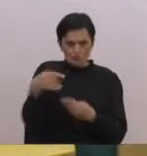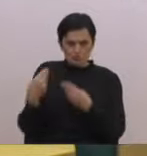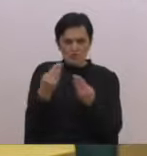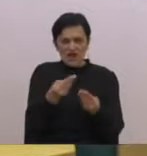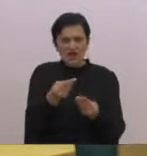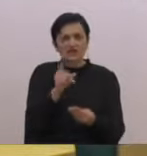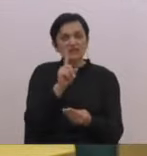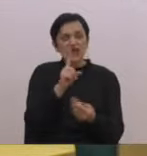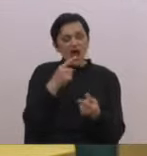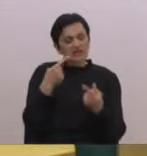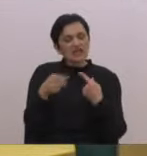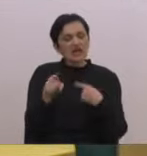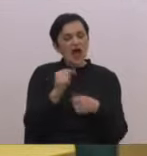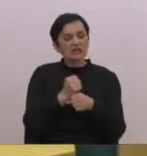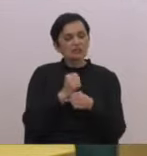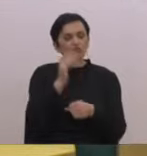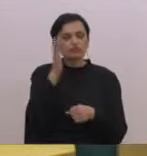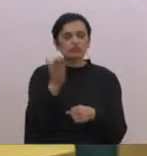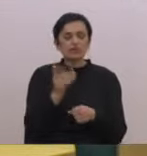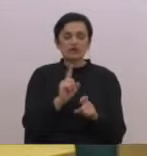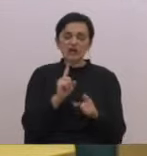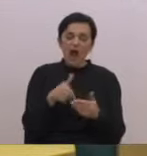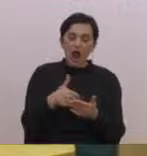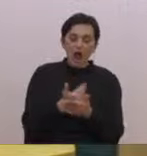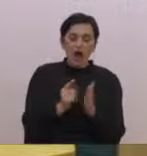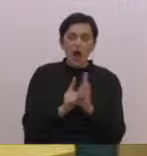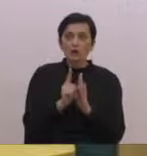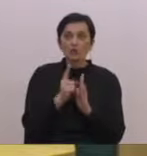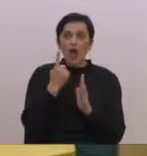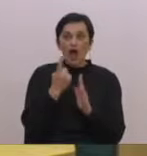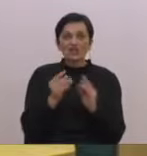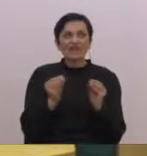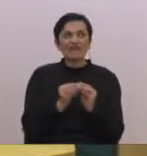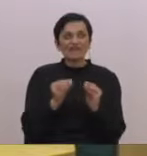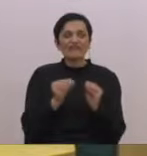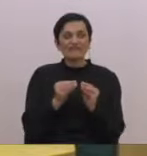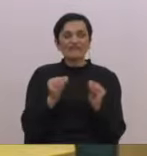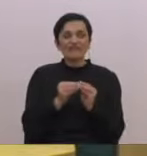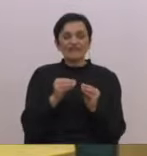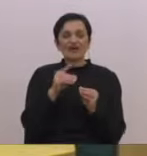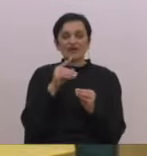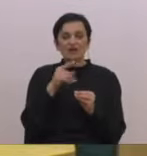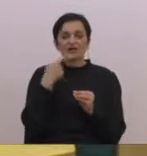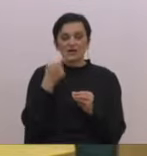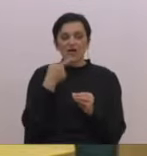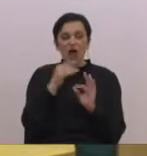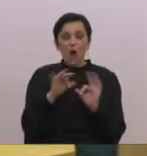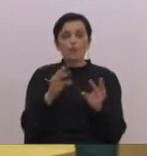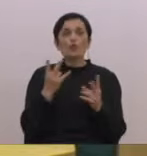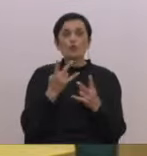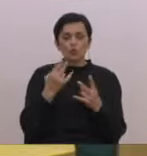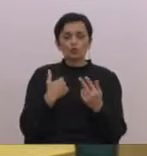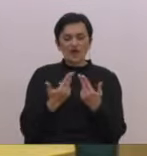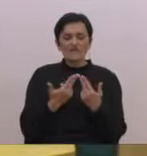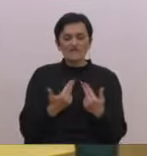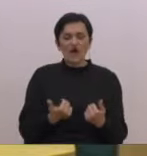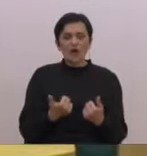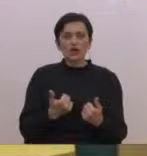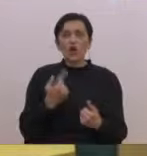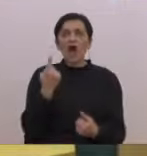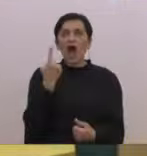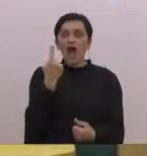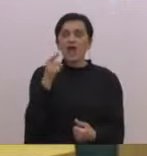რაღაცას განსხვავებულად გააკეთებთ, რაღაცა ახალს დაიწყებთ, სუ ერთი და იგივე ლაპარაკი, სხვათაშორის უნდა ვაღიარო, რომ თქვენ ალბათ ერთ